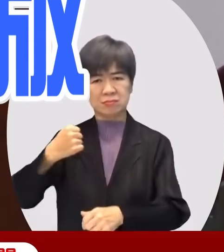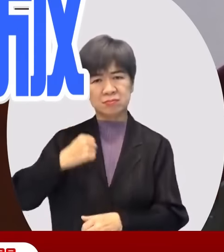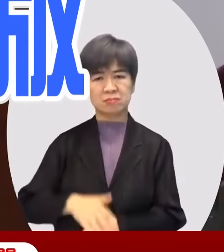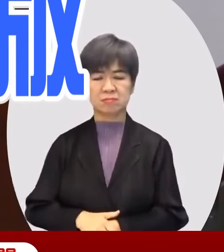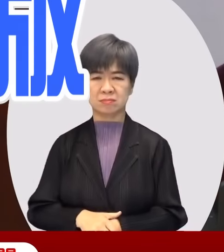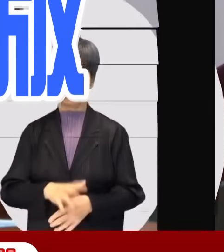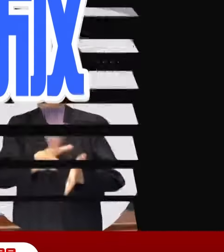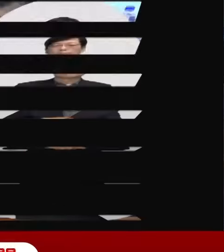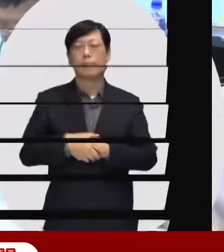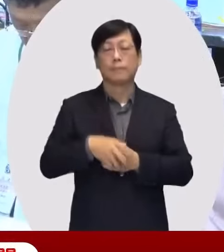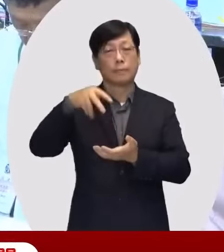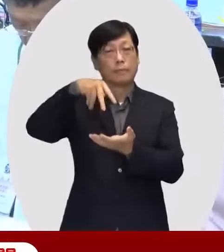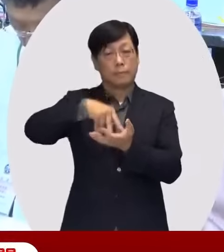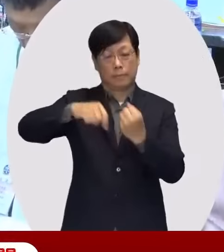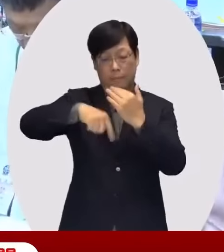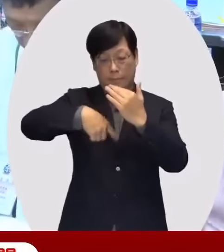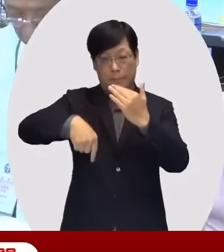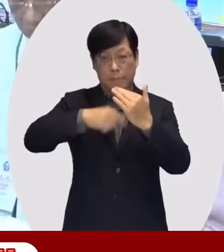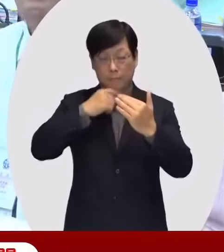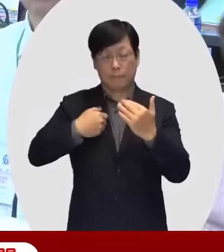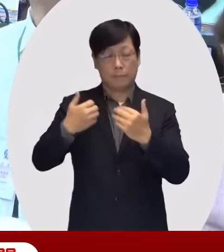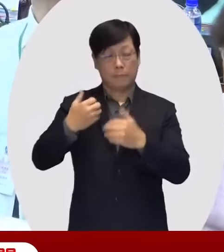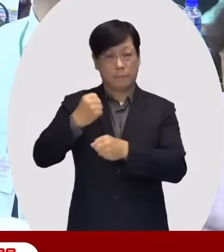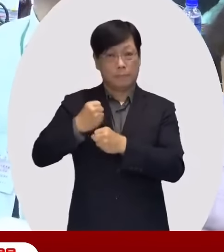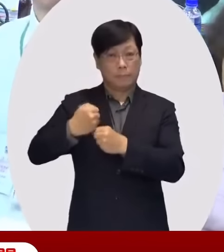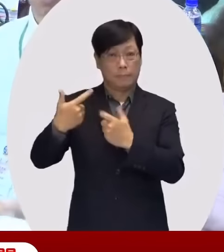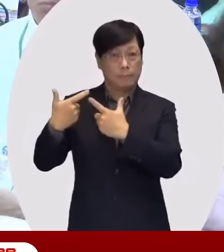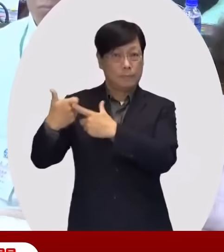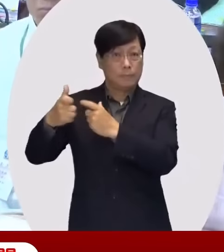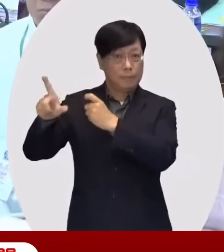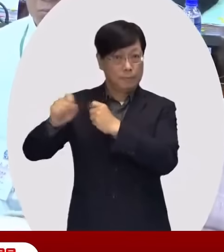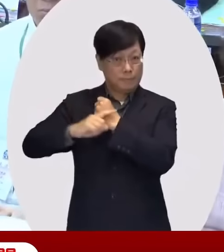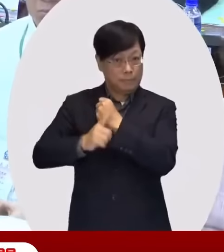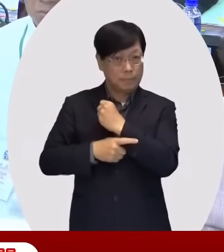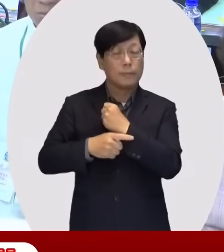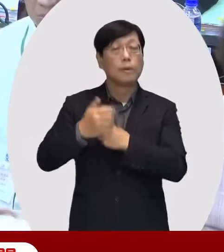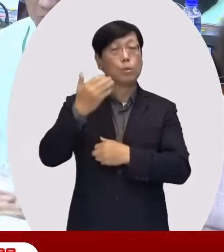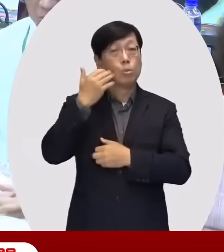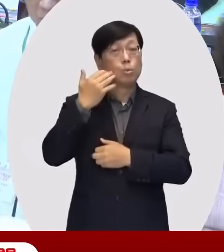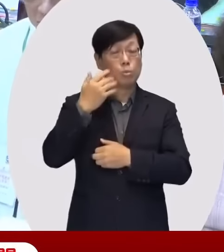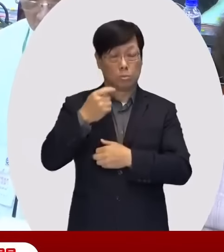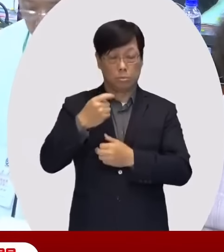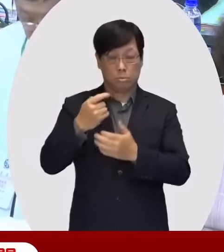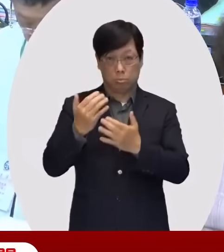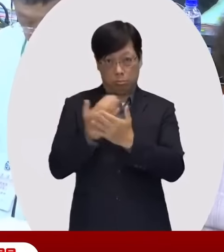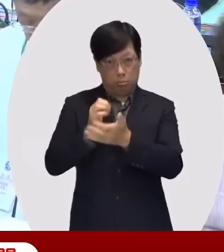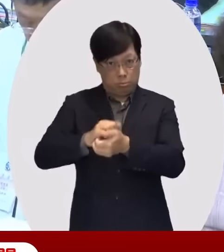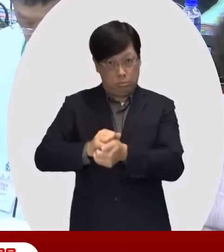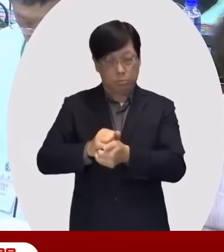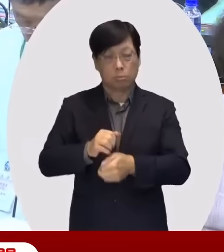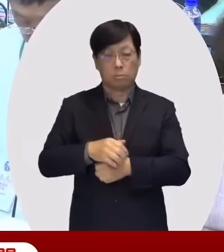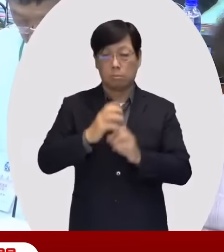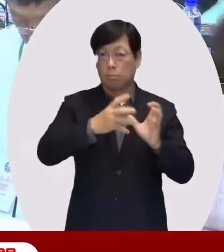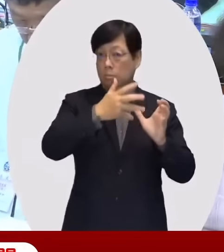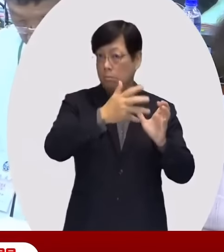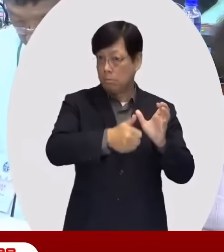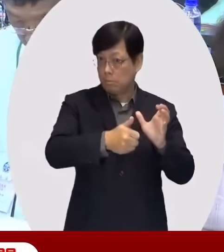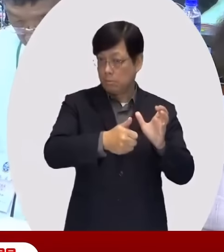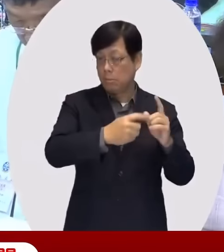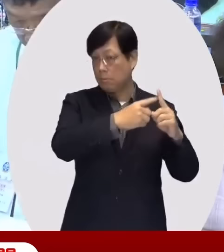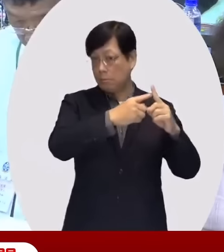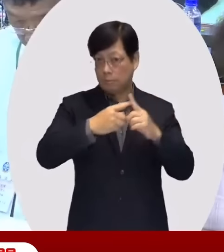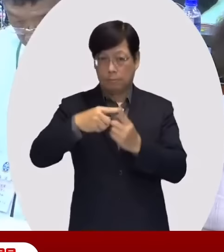吗？ 在立法院职权行使法当中，如果去界定了有关于总